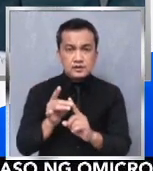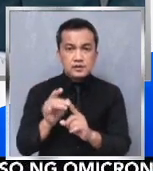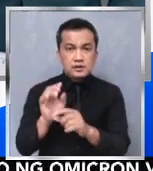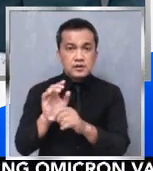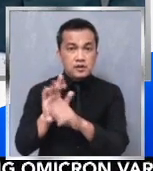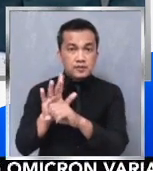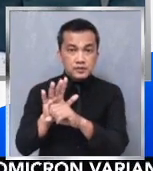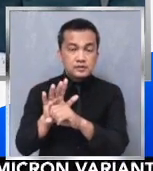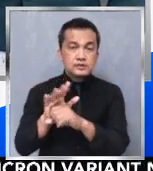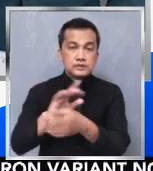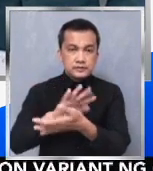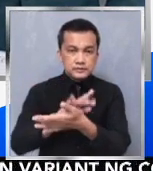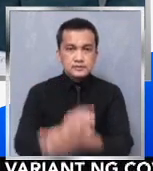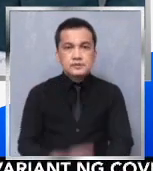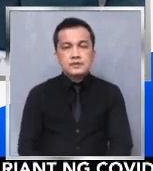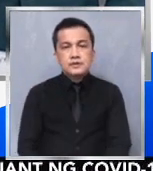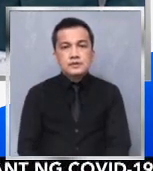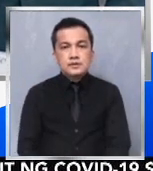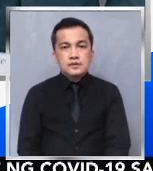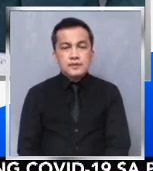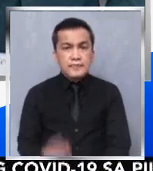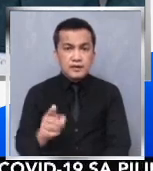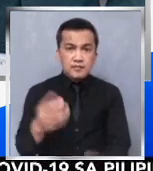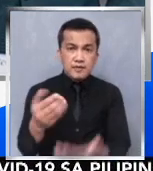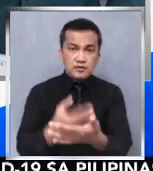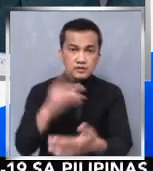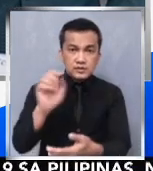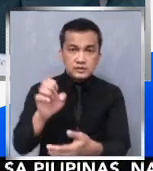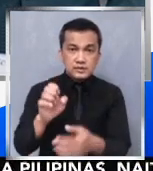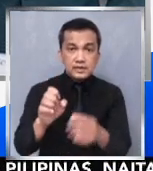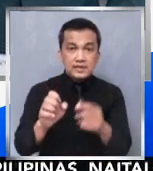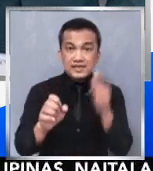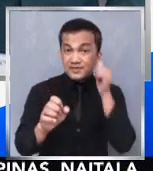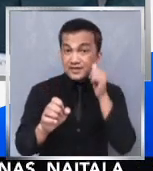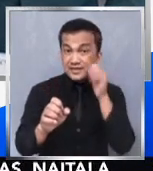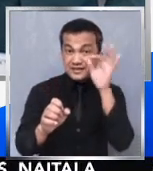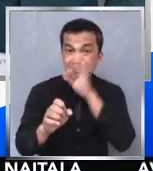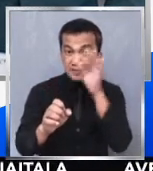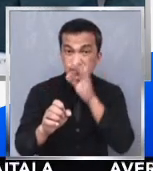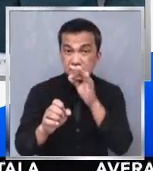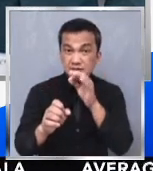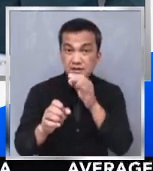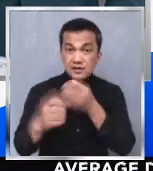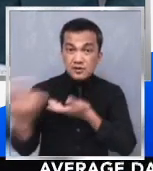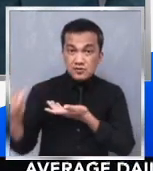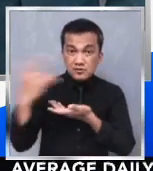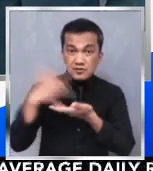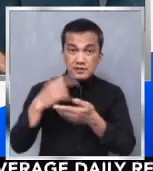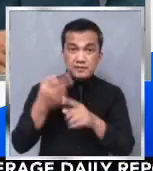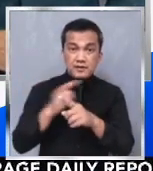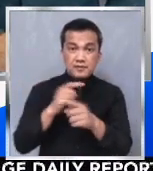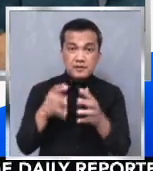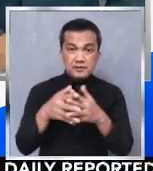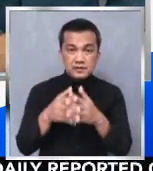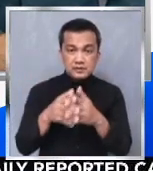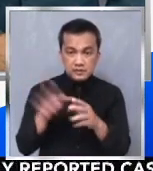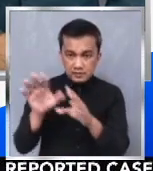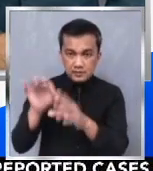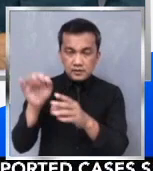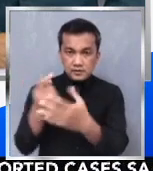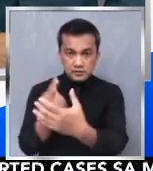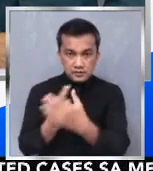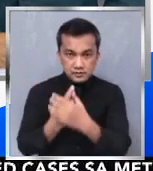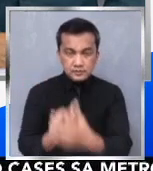COVID-19. Ang bagong kaso ay isang Pinay na umuwi mula Amerika at na-detect habang naka-quarantine. Kasabay nito